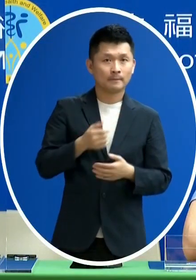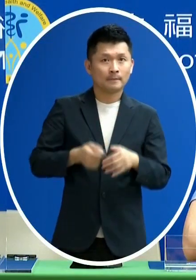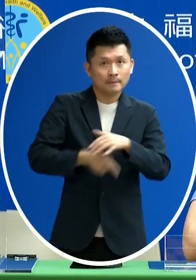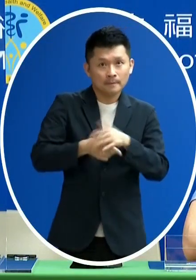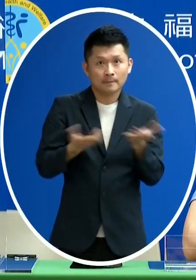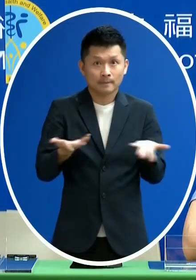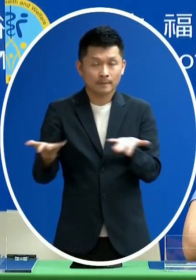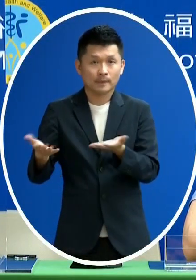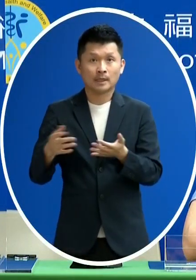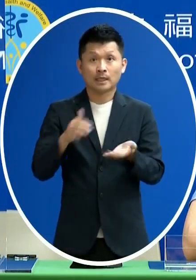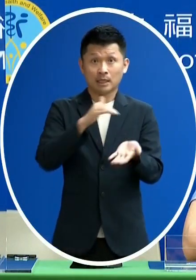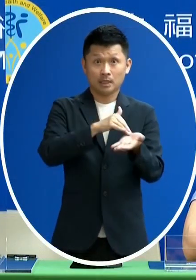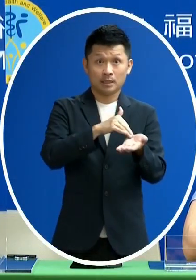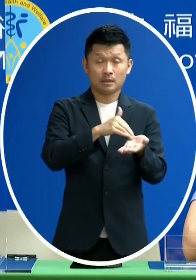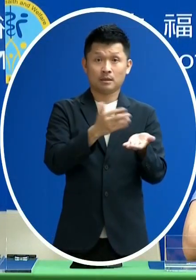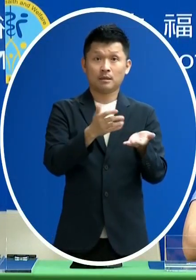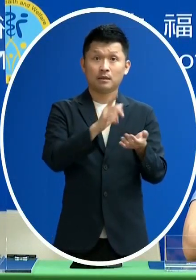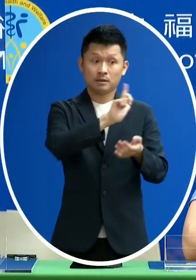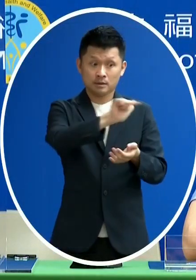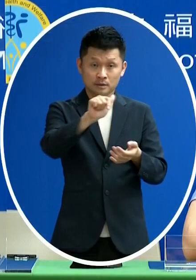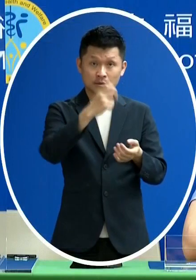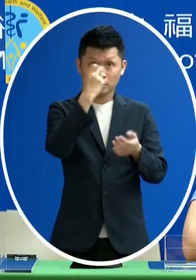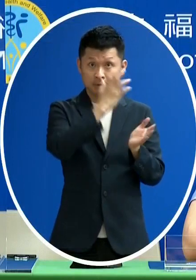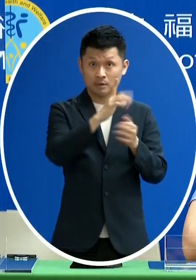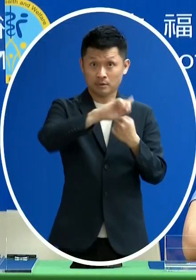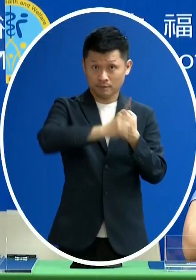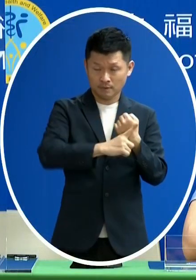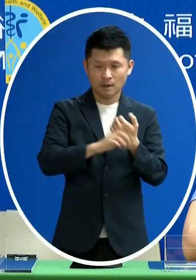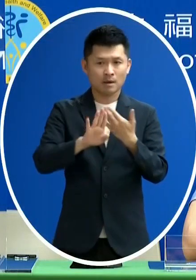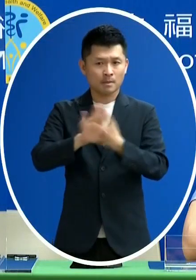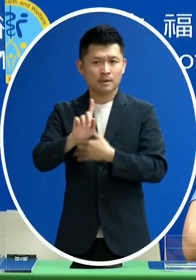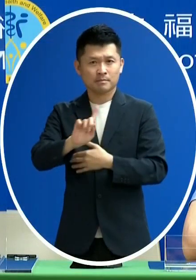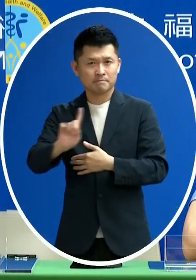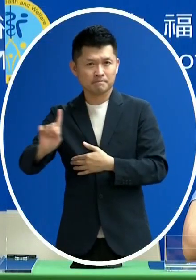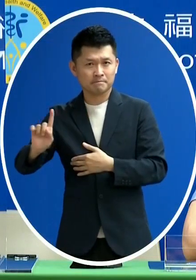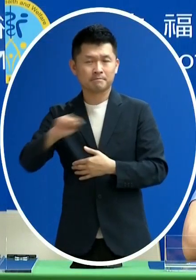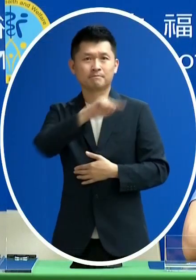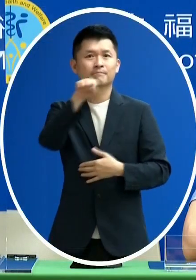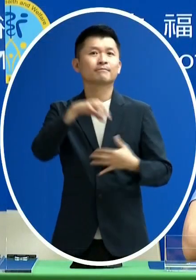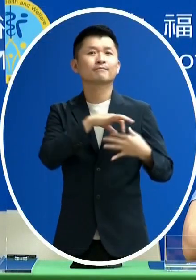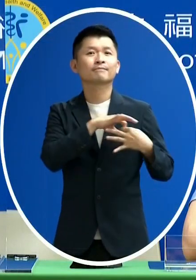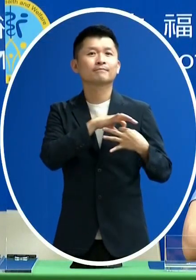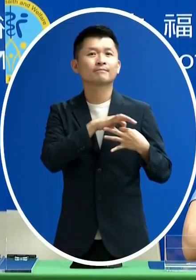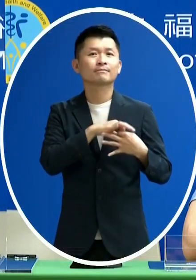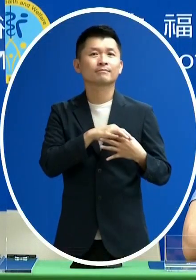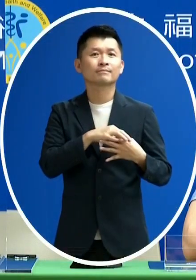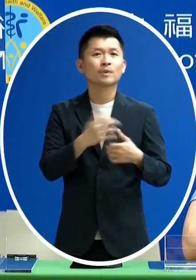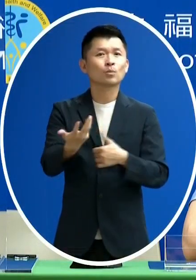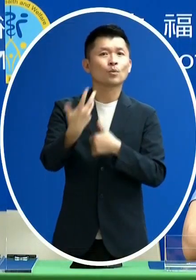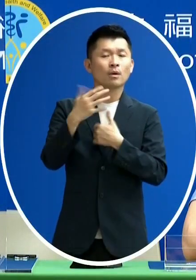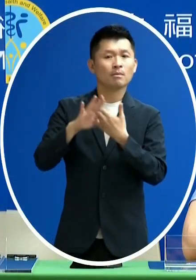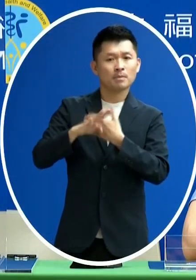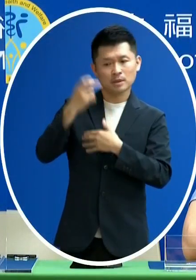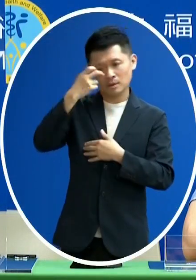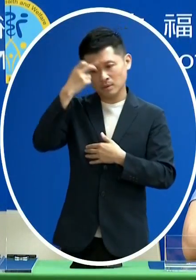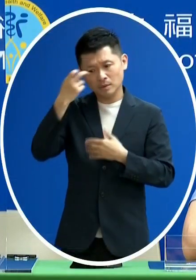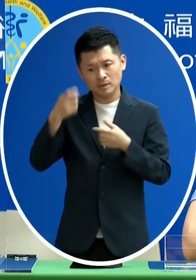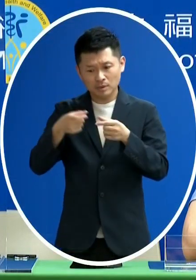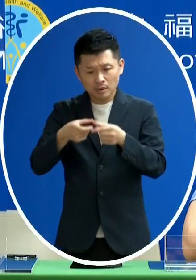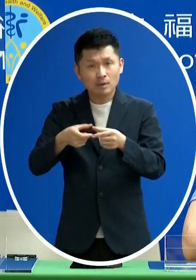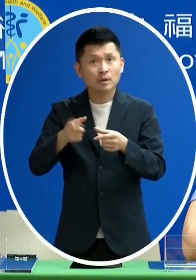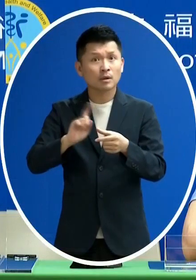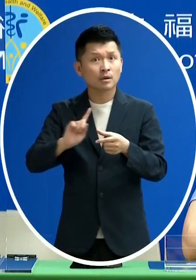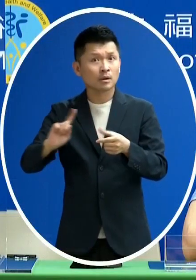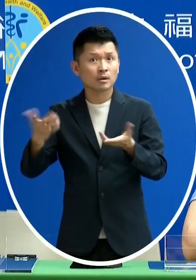照医疗器材管理法。那对于其他的产品，应该各位也会很关心说，那其他的一个检验试剂，我们本